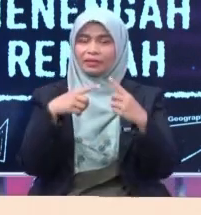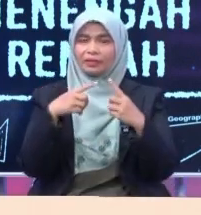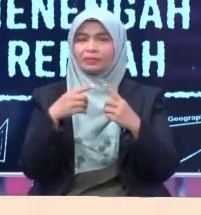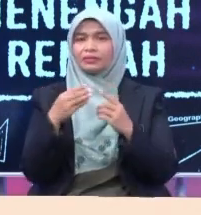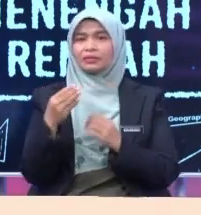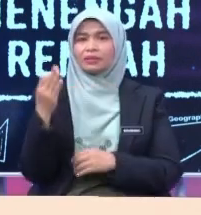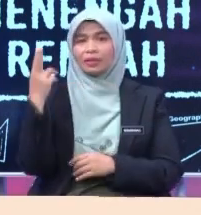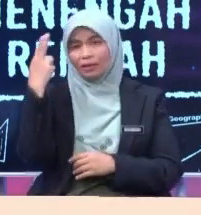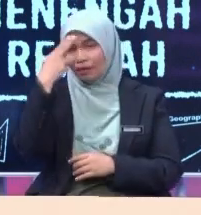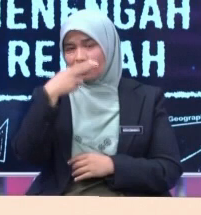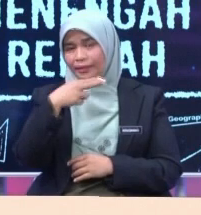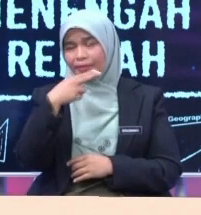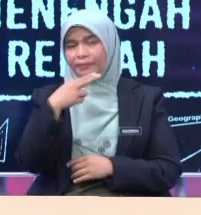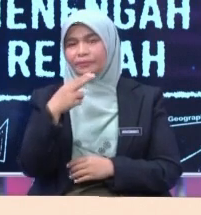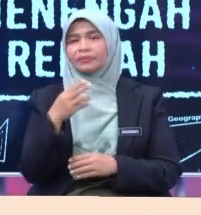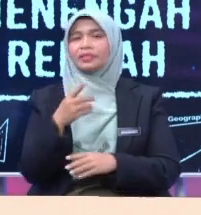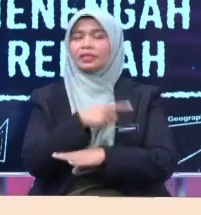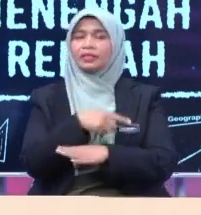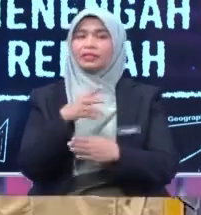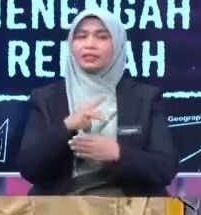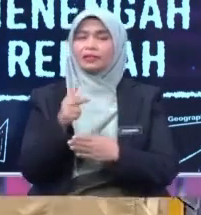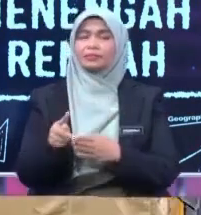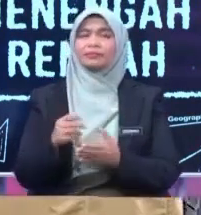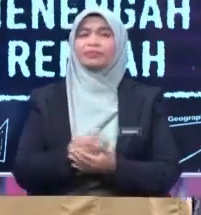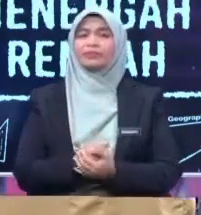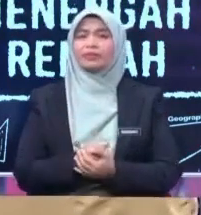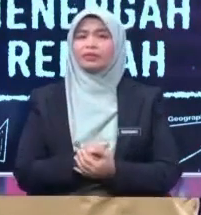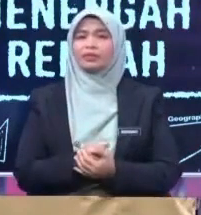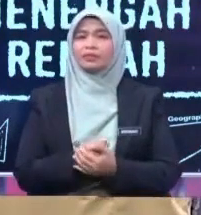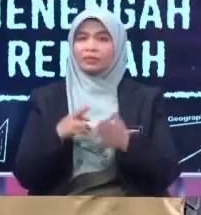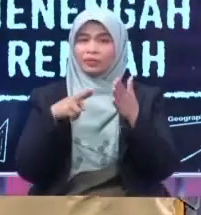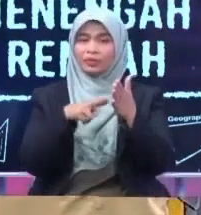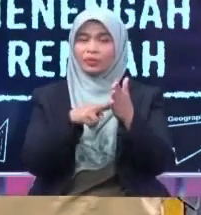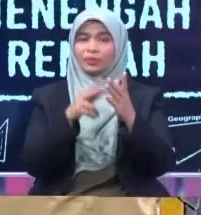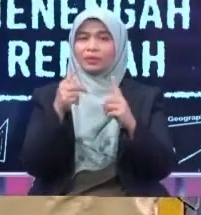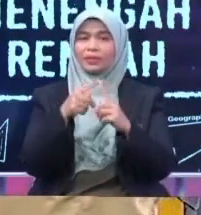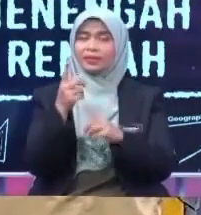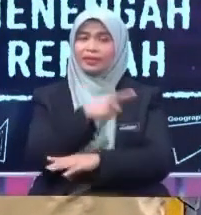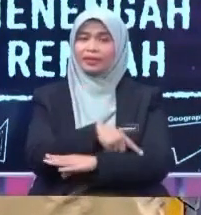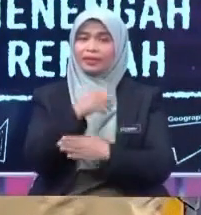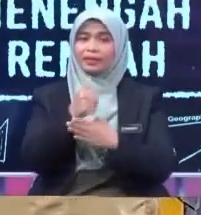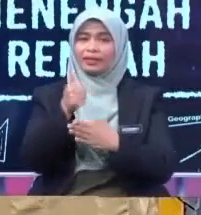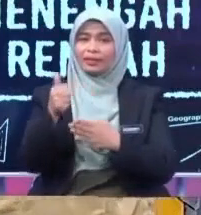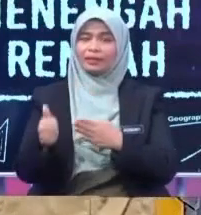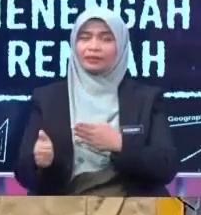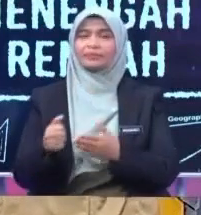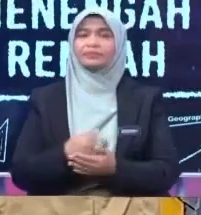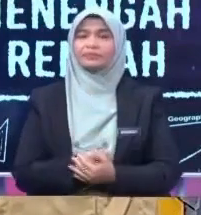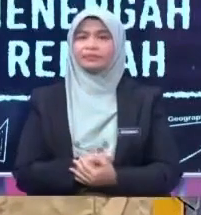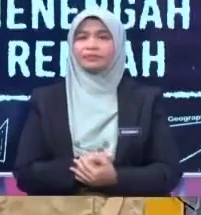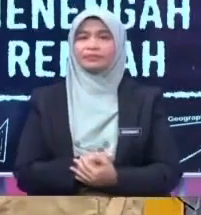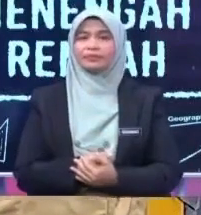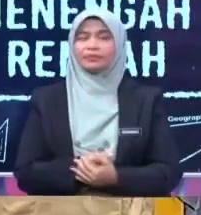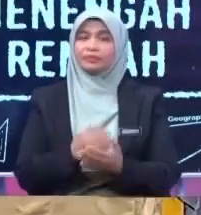pada hari kiamat dengan sendirinya. Jadi hari kiamat di situ merujuk kepada hari akhirat.